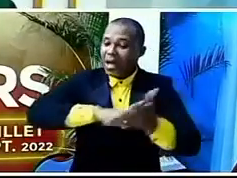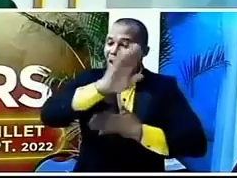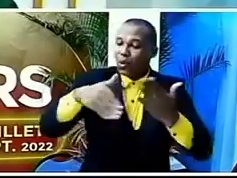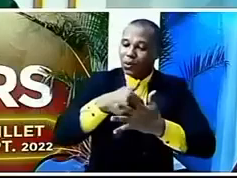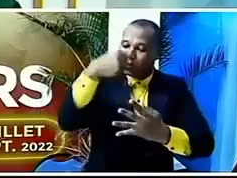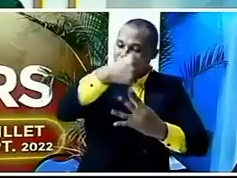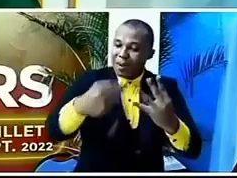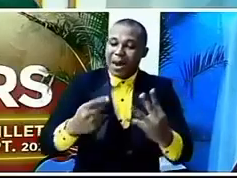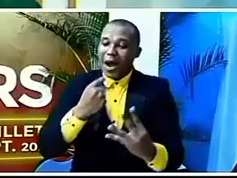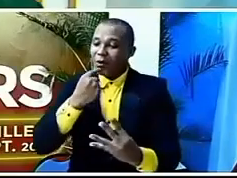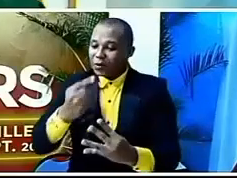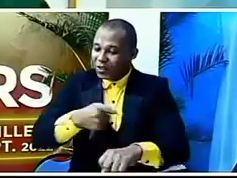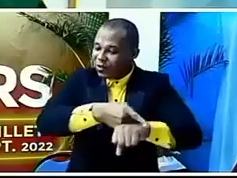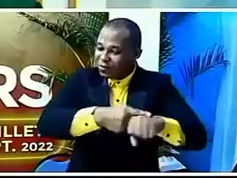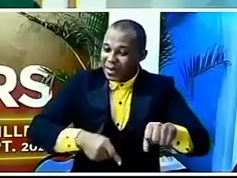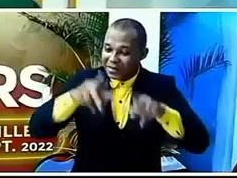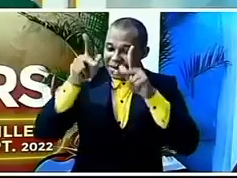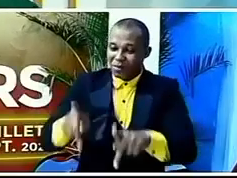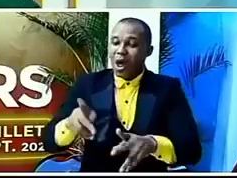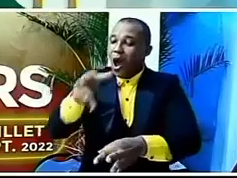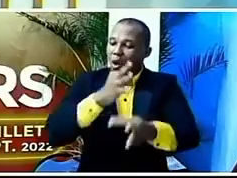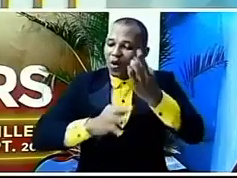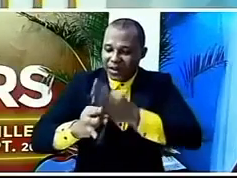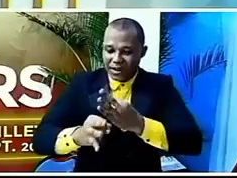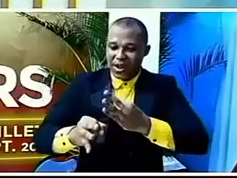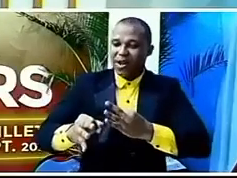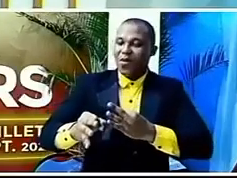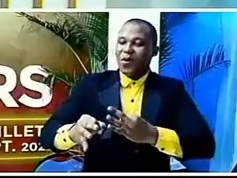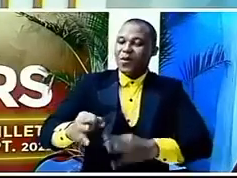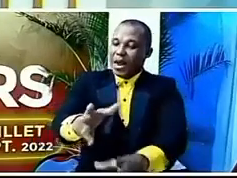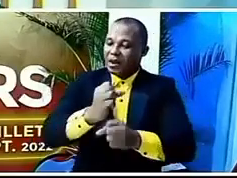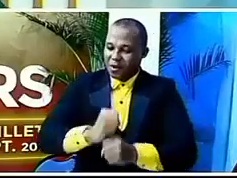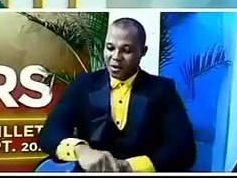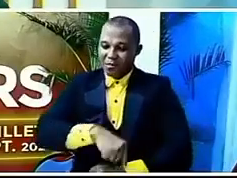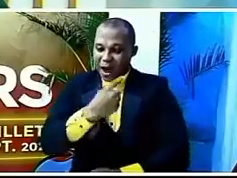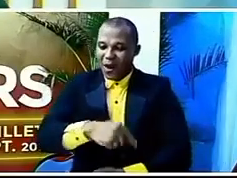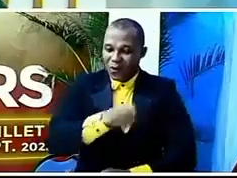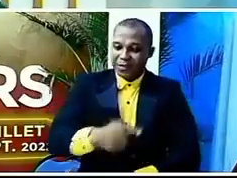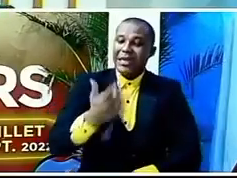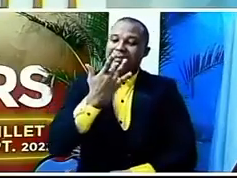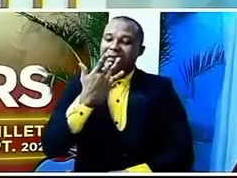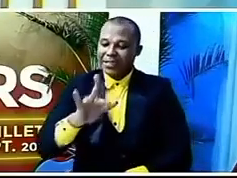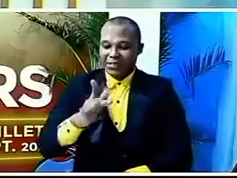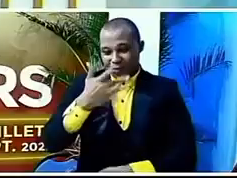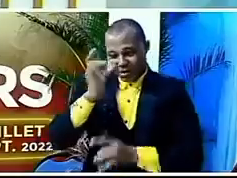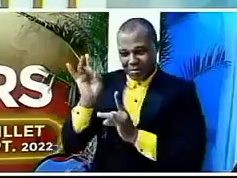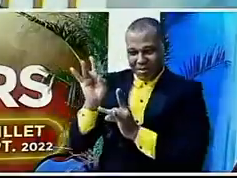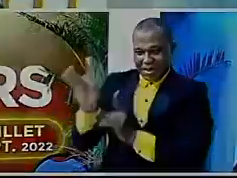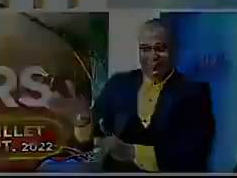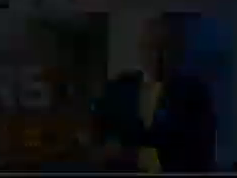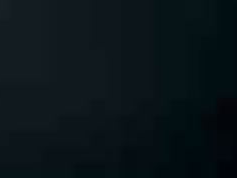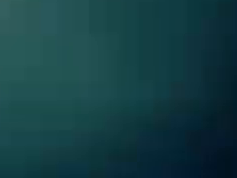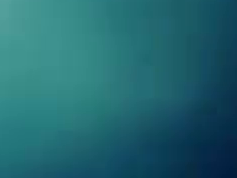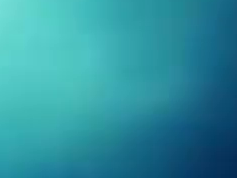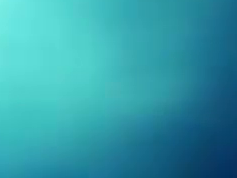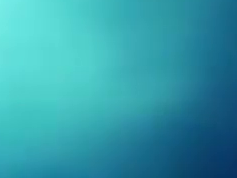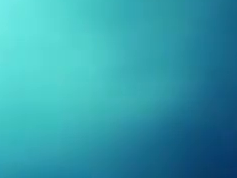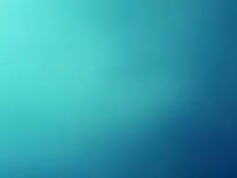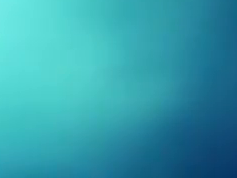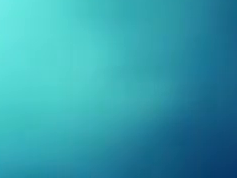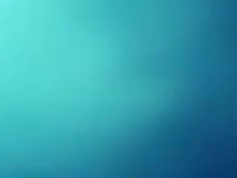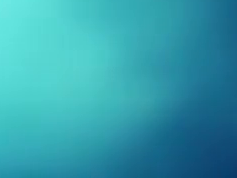au monde, au lieu de la fois, mon prend conscience, grand pile chance pour se raï, il raï.